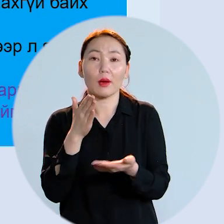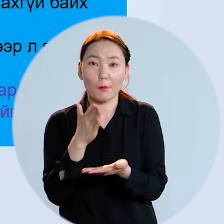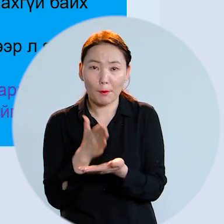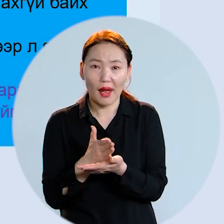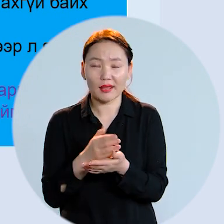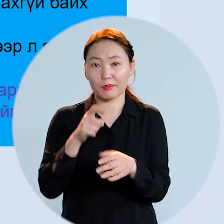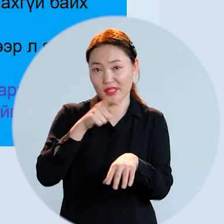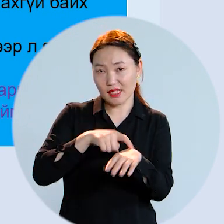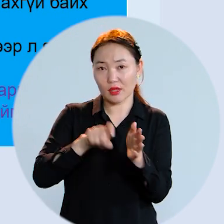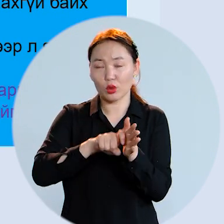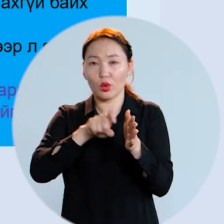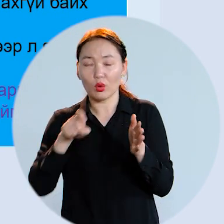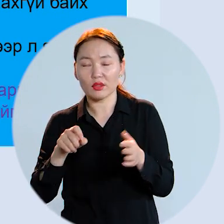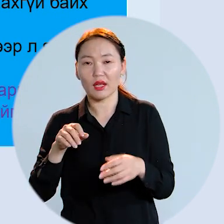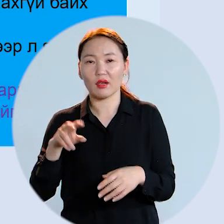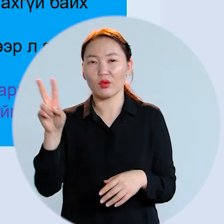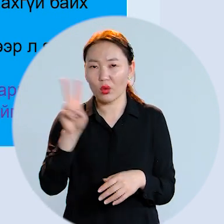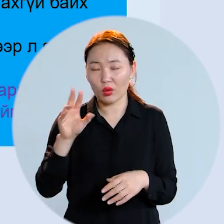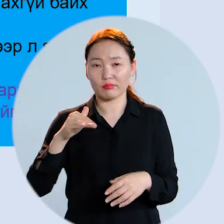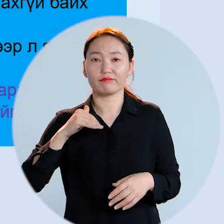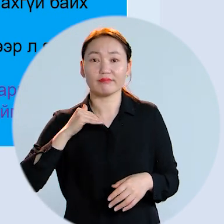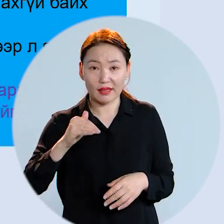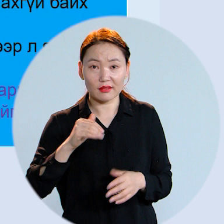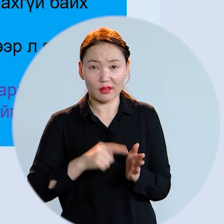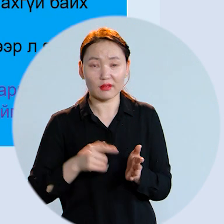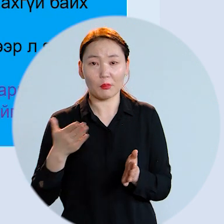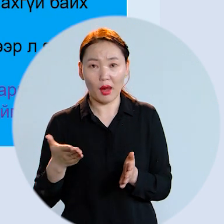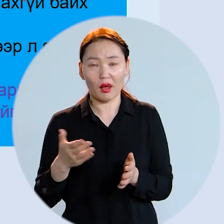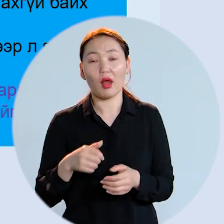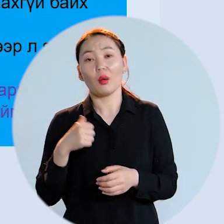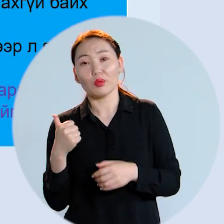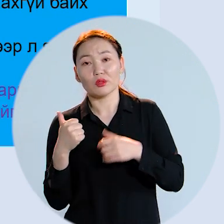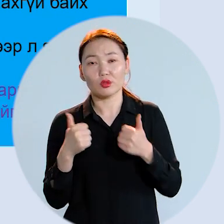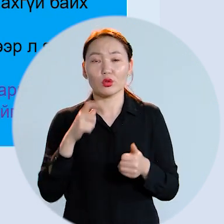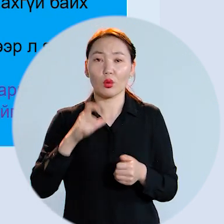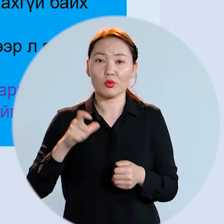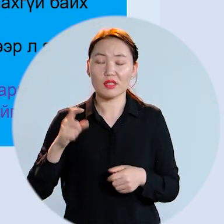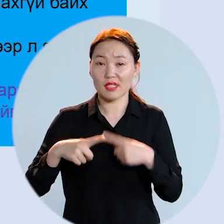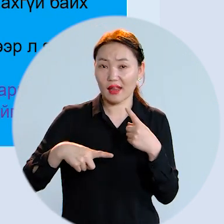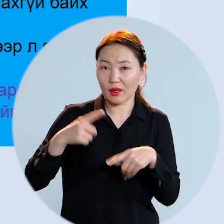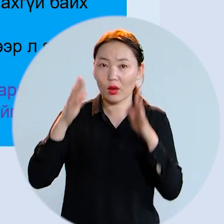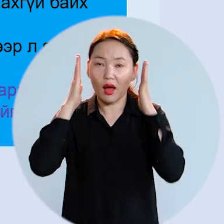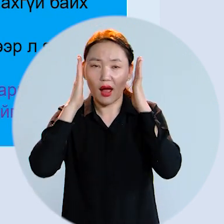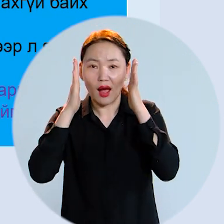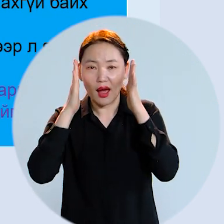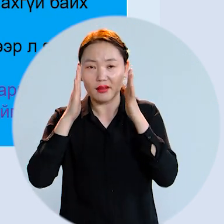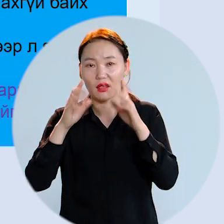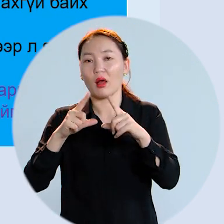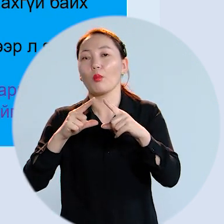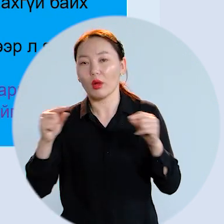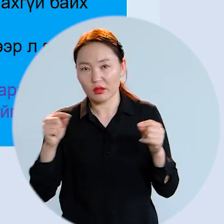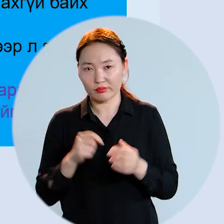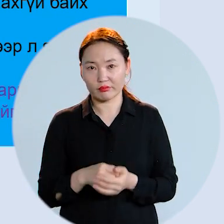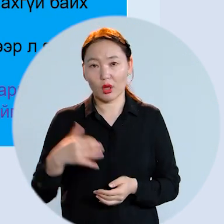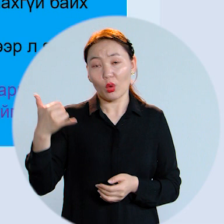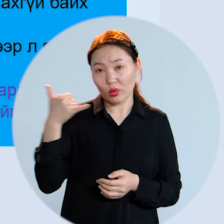татгалцдаг. Ийм чадвар хэрэгтэй болдог. Мөн бусдаас илүү анхаарал халамж тавихаа бол болох. Утас чатаар байд юм